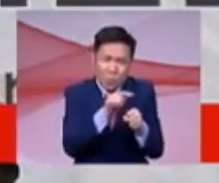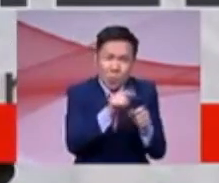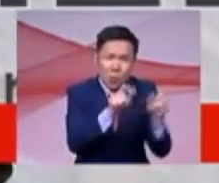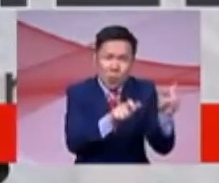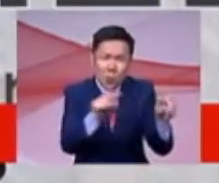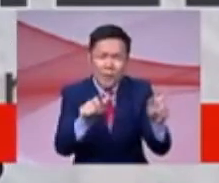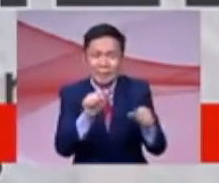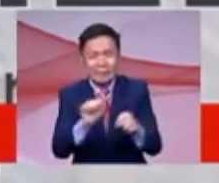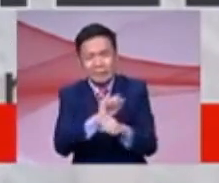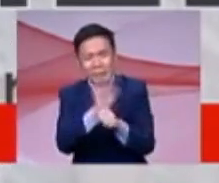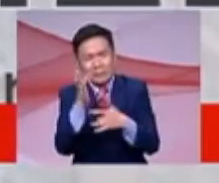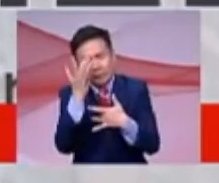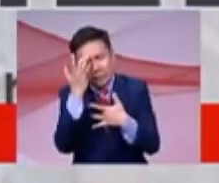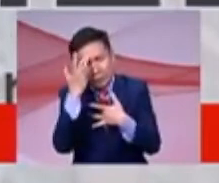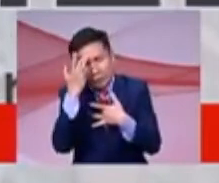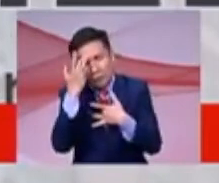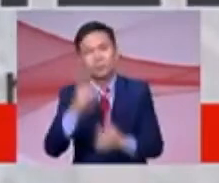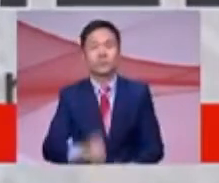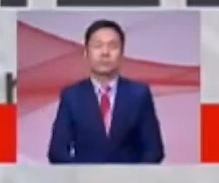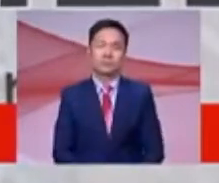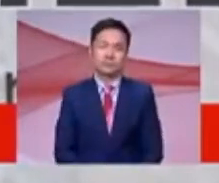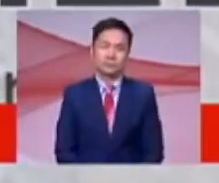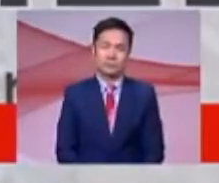infected with COVID-19.